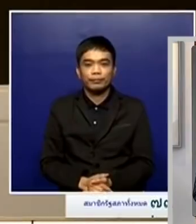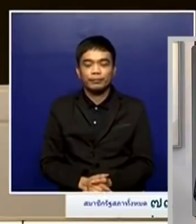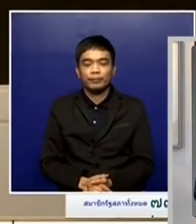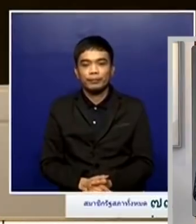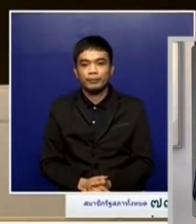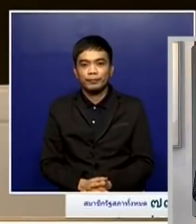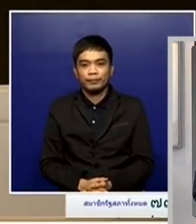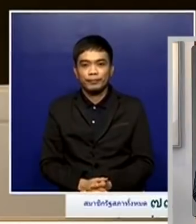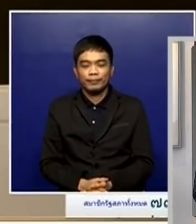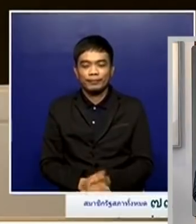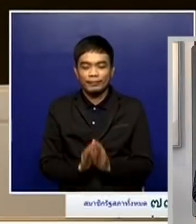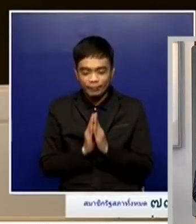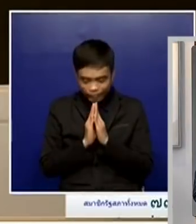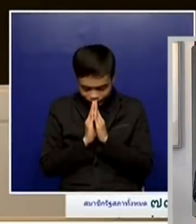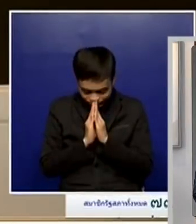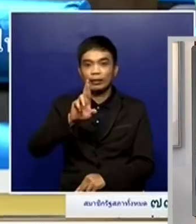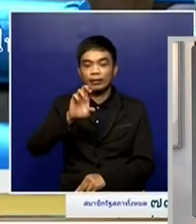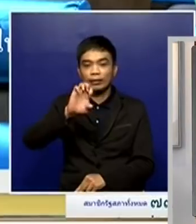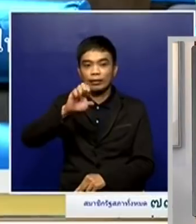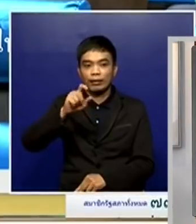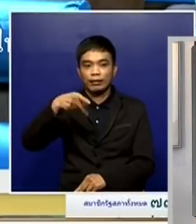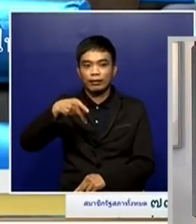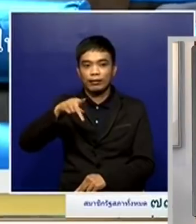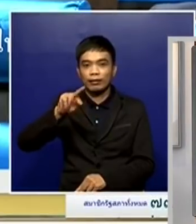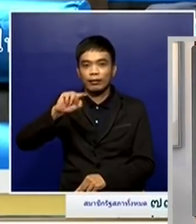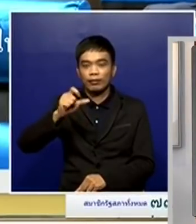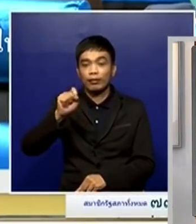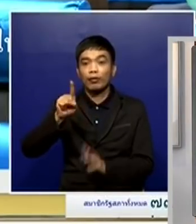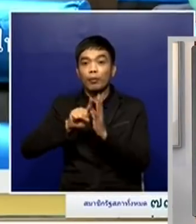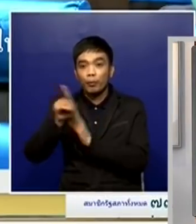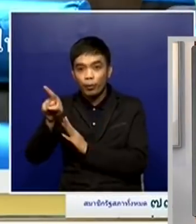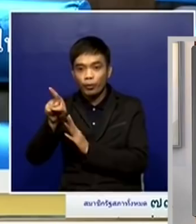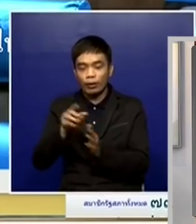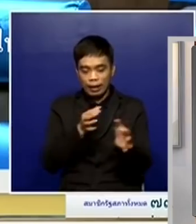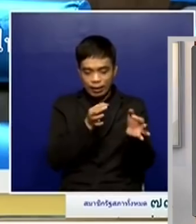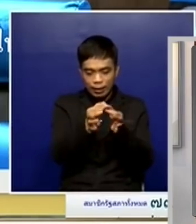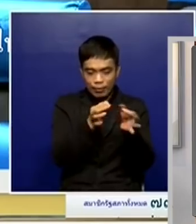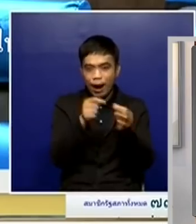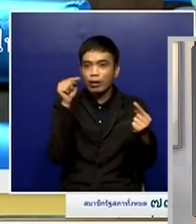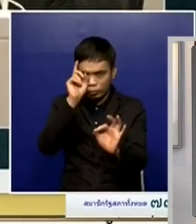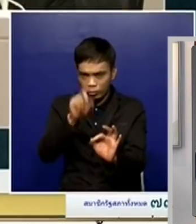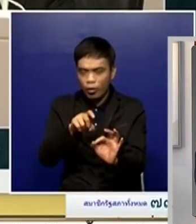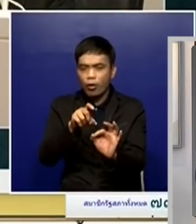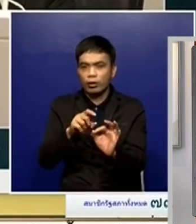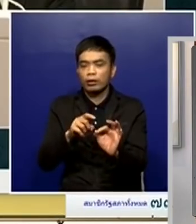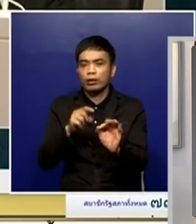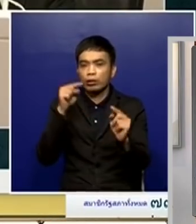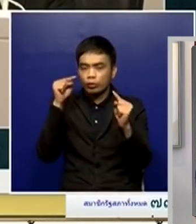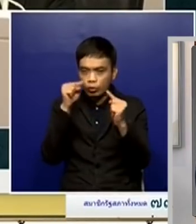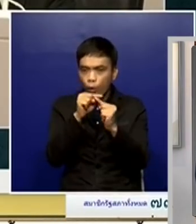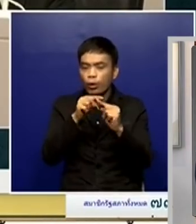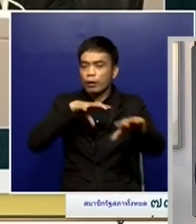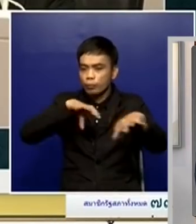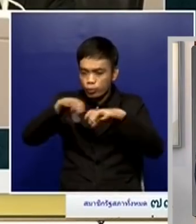เดี๋ยวไปเถียงกันต่อแต่ในวันเดียวกันนั้นวันที่ 18มีนาคมซึ่งราที่แล้วมันมีอีก